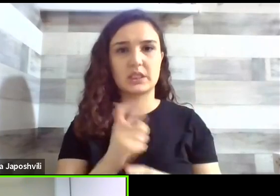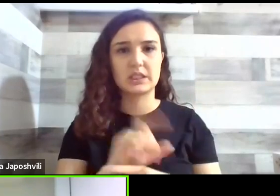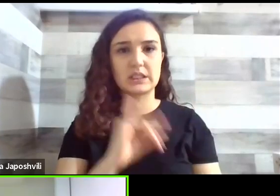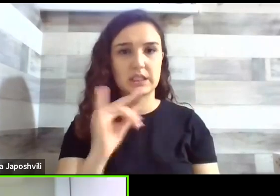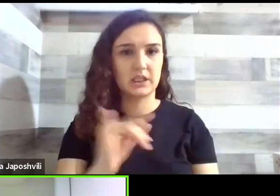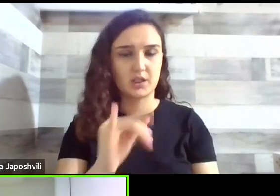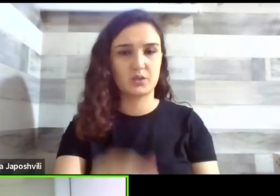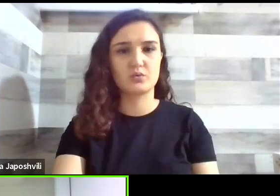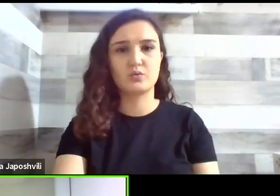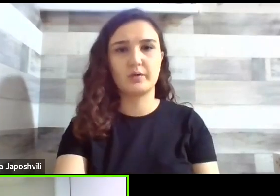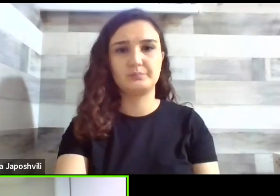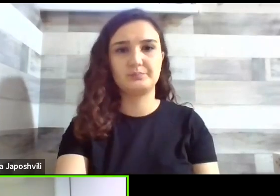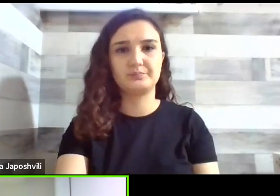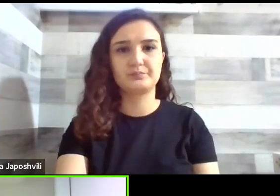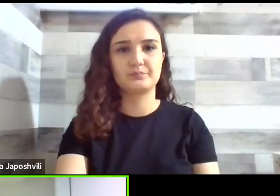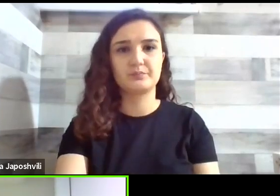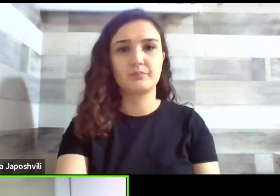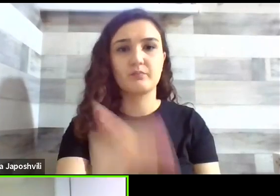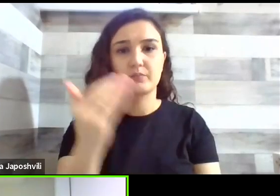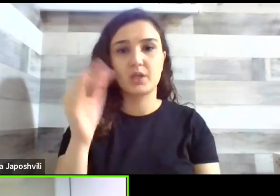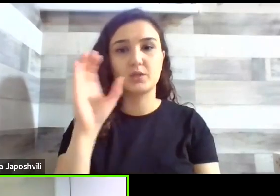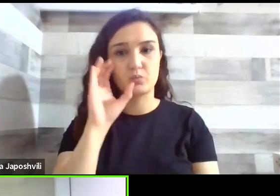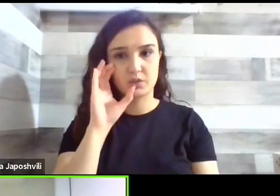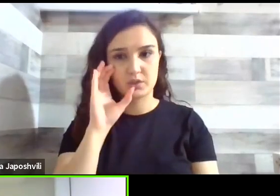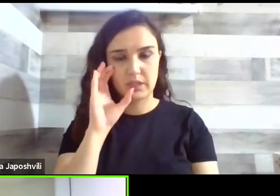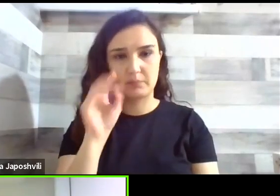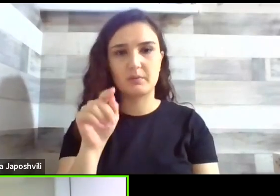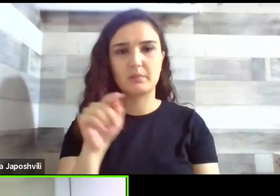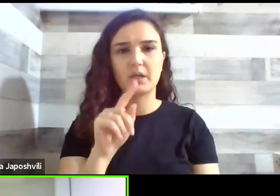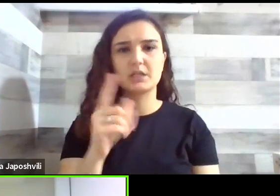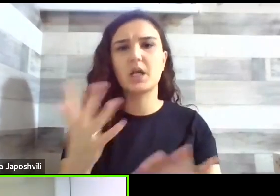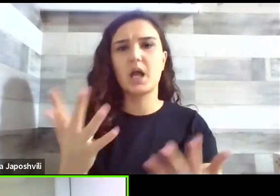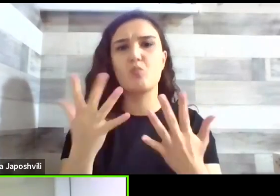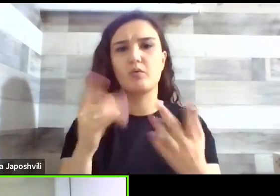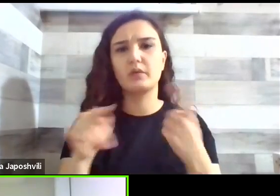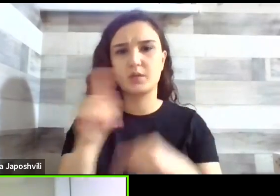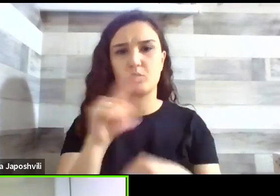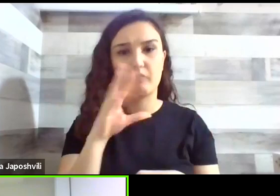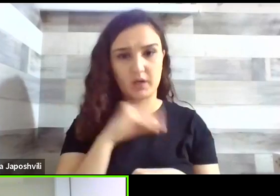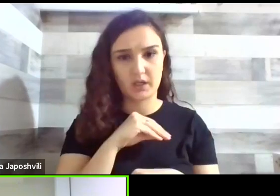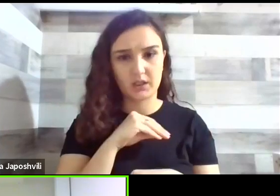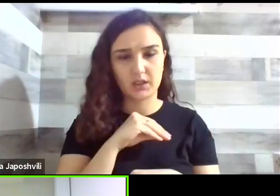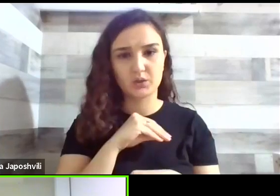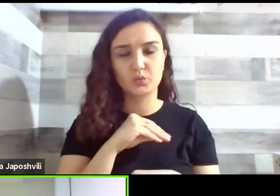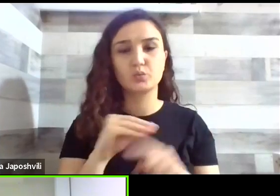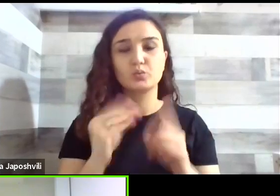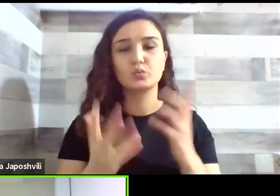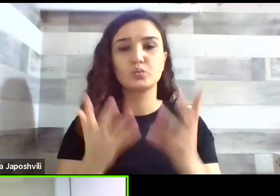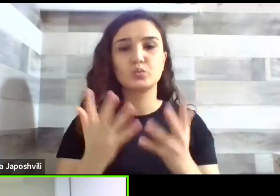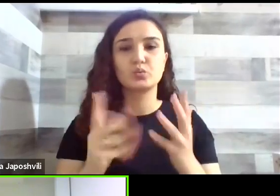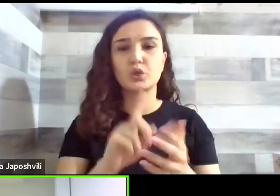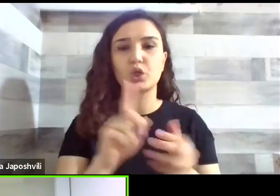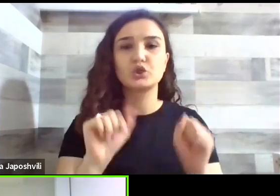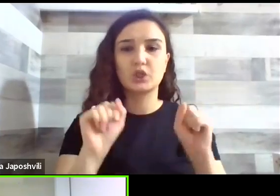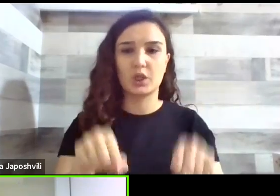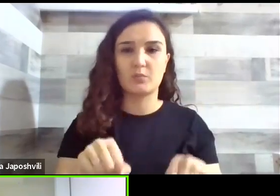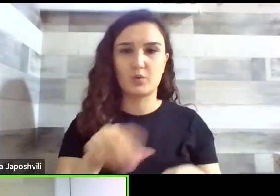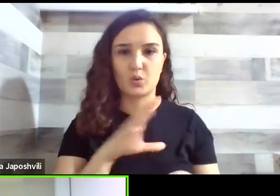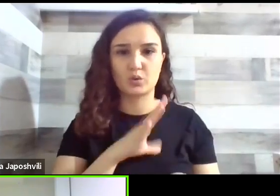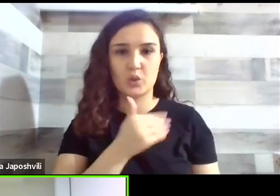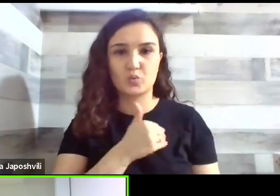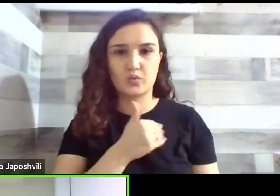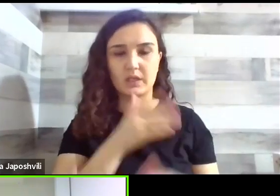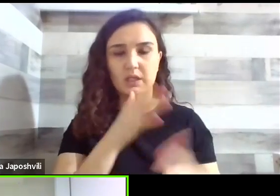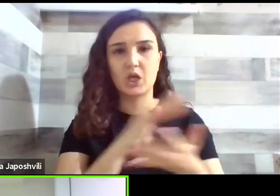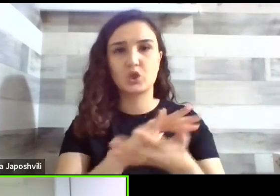საინტერესო აღმოჩნდა მათი მოსაზრებები, ტენდენციების გამოკვეთა მოვახერხეთ, თუ თქვა, რა შეიძლება იყოს სასურველი